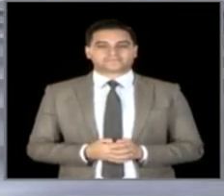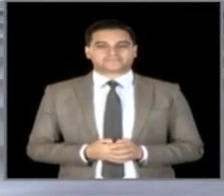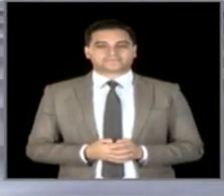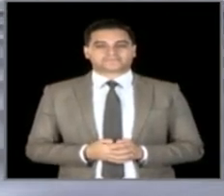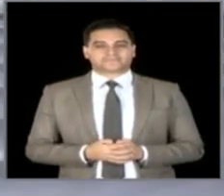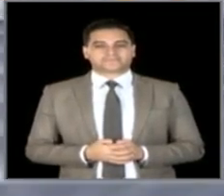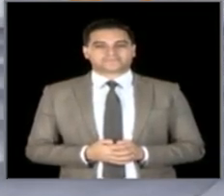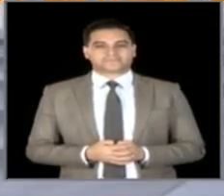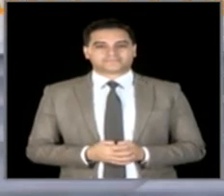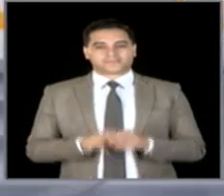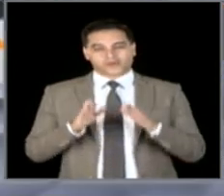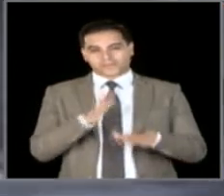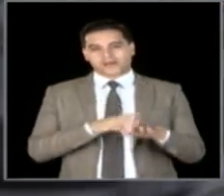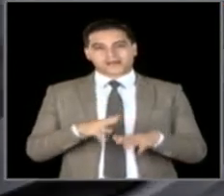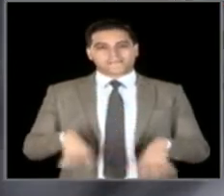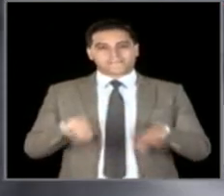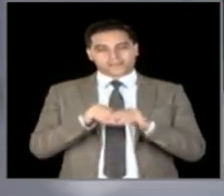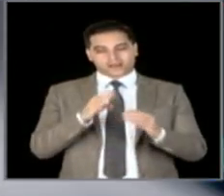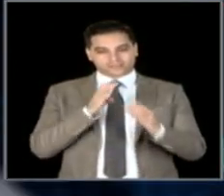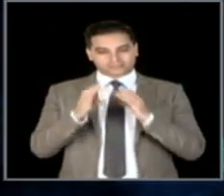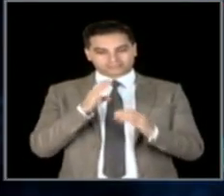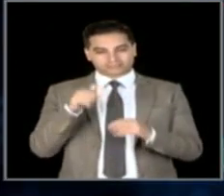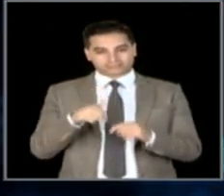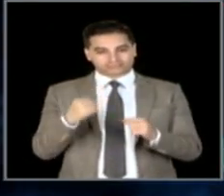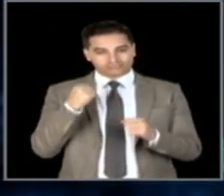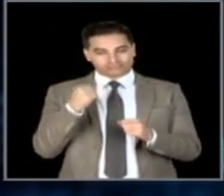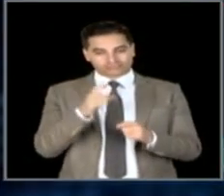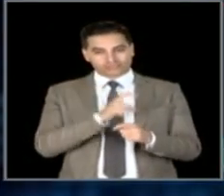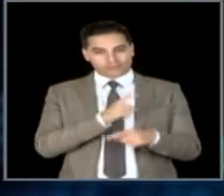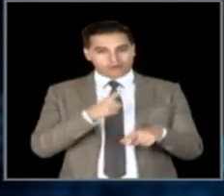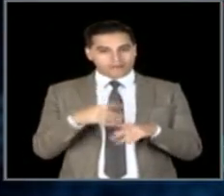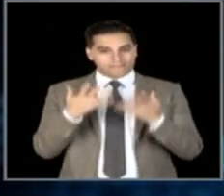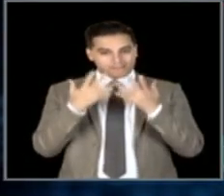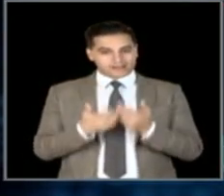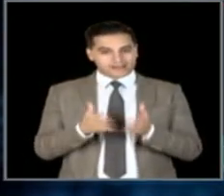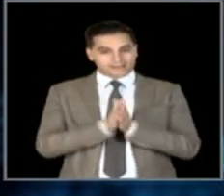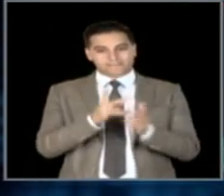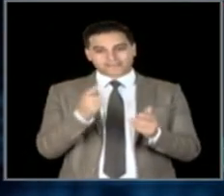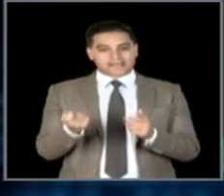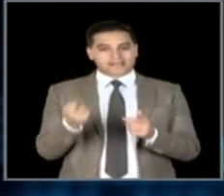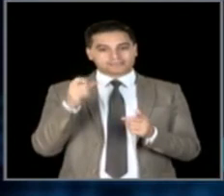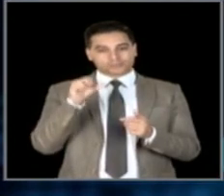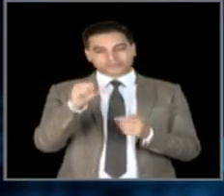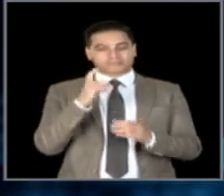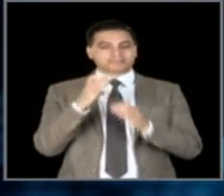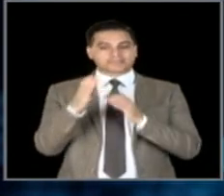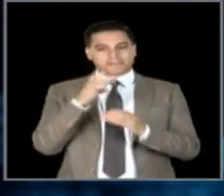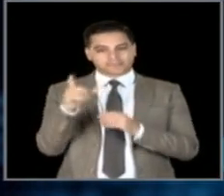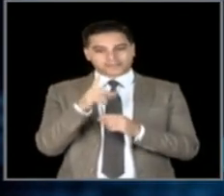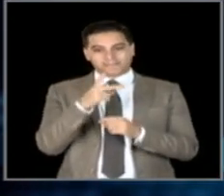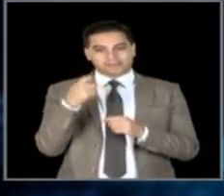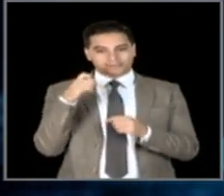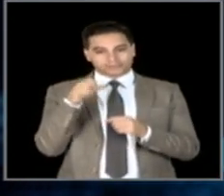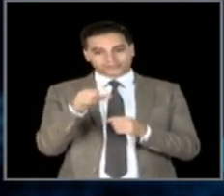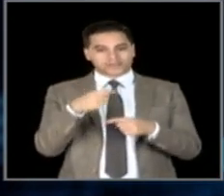نقطه وبكده يبقى اجمالي النقط اللي حصل عليها طلابنا في حلقه النهارده 295 نقطه وكل